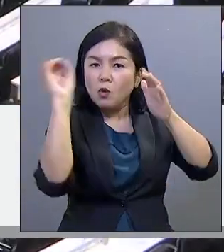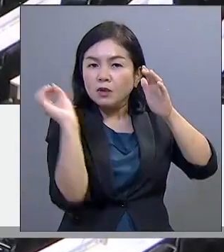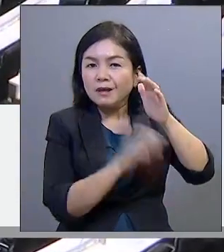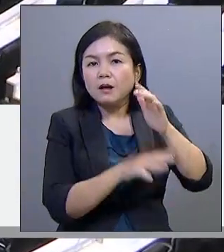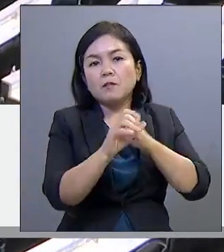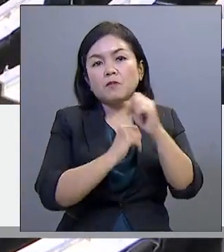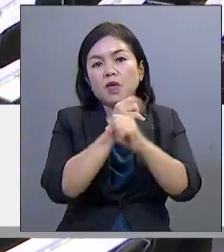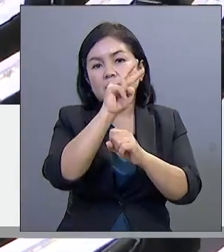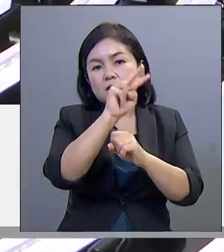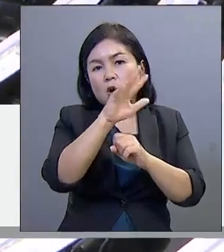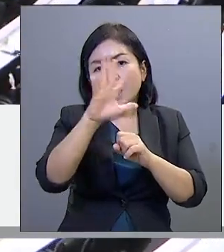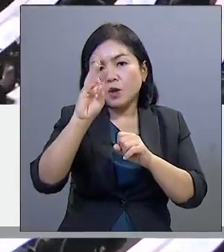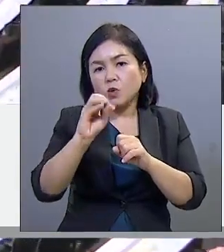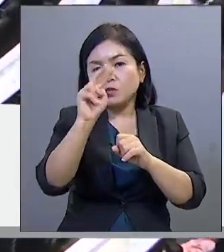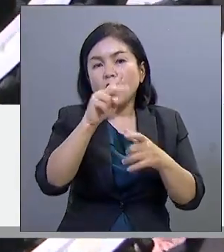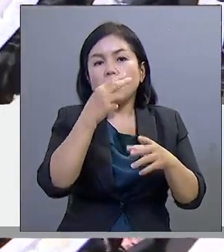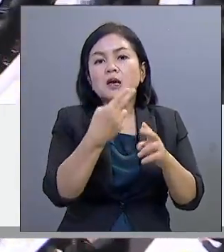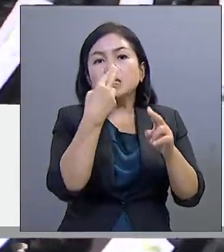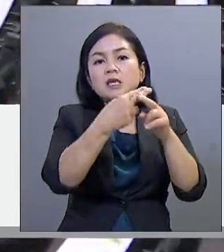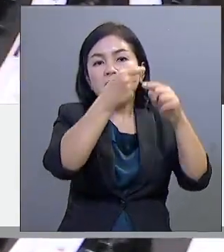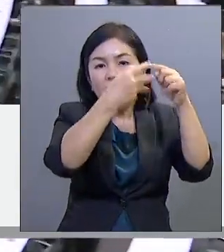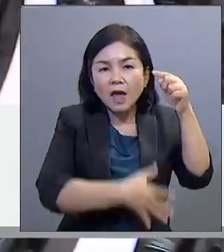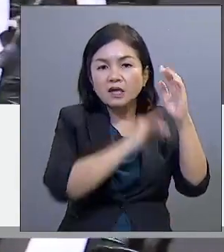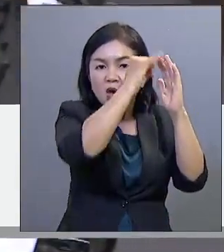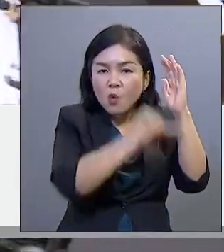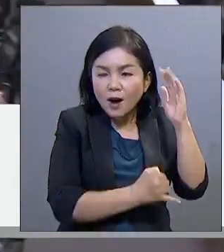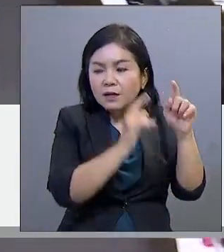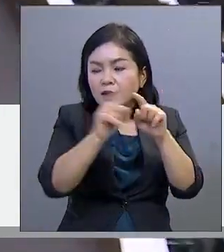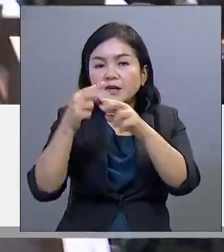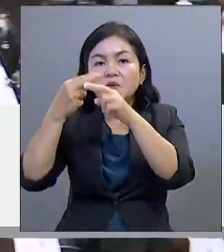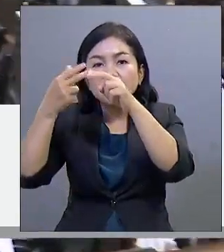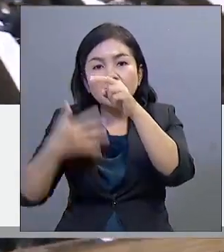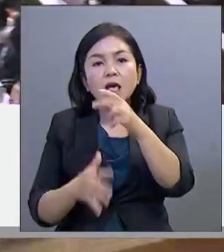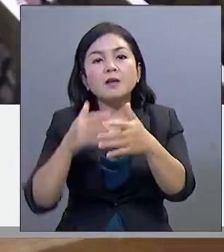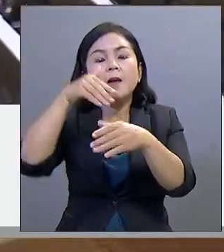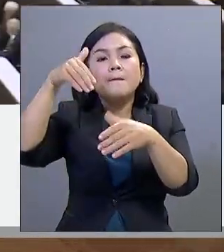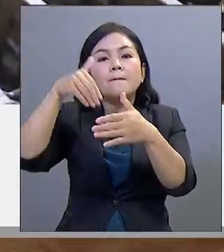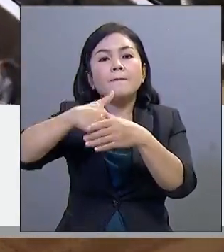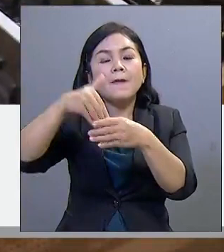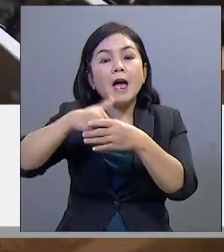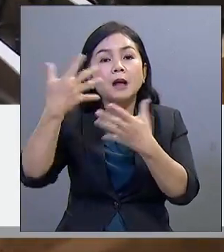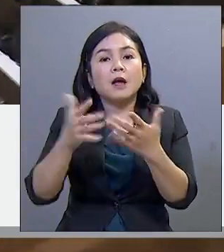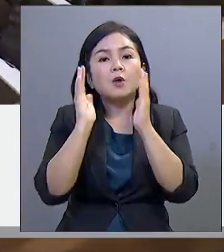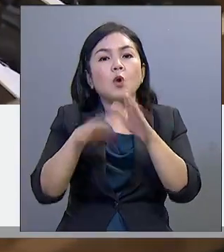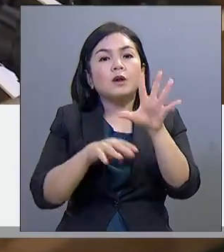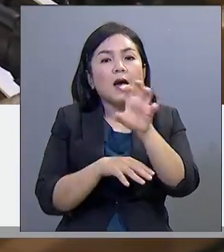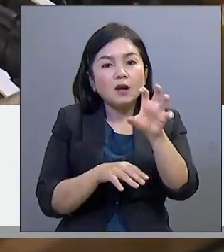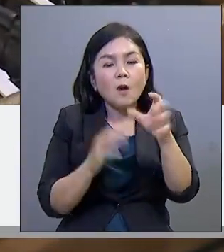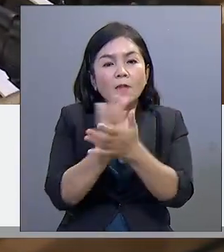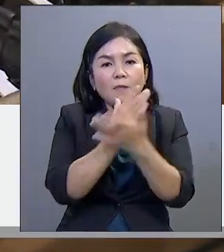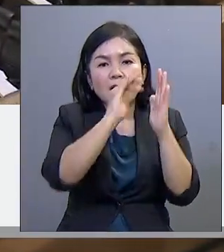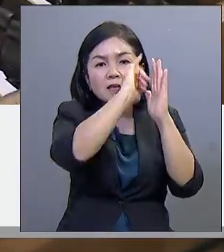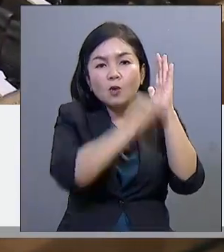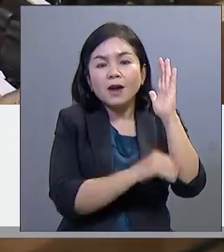562ทำจำนวนสอสอเขตอสอบัญชีรายชื่อ และกบัตรเลือกตั้งก็คือใหมสอสอ 500 คนแ่งเป็สอสอเขต